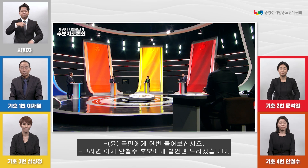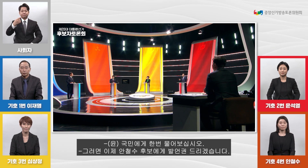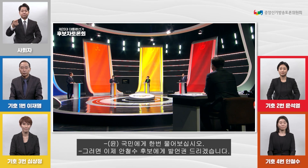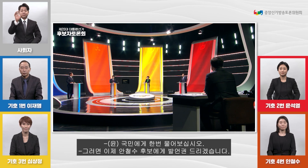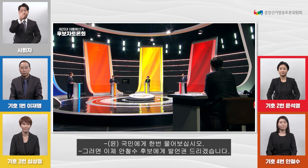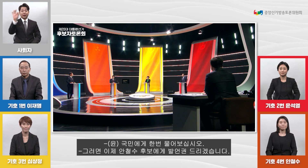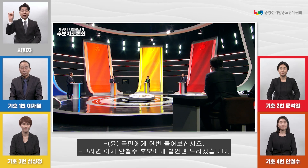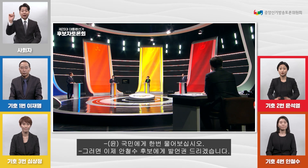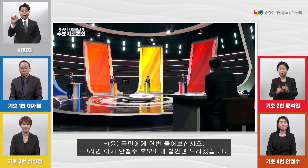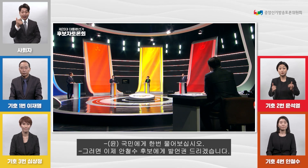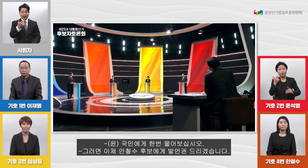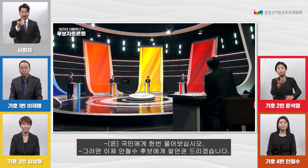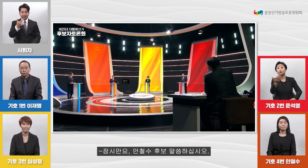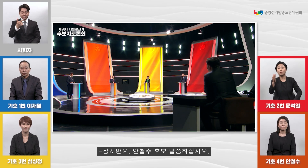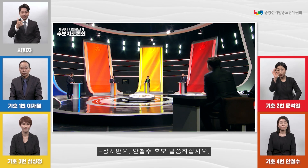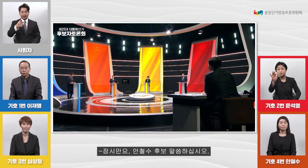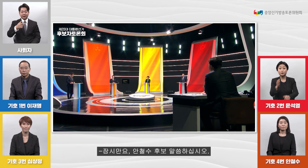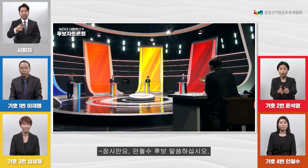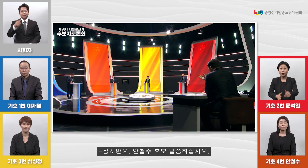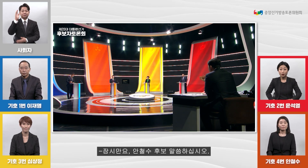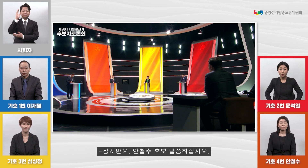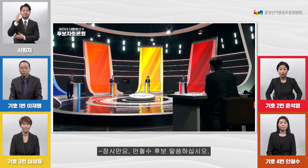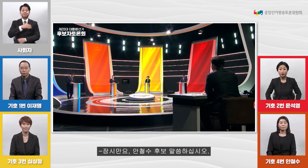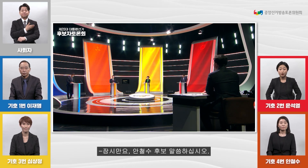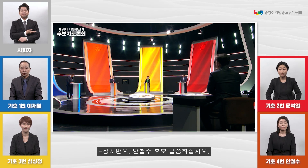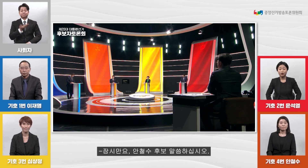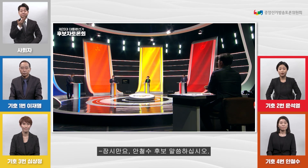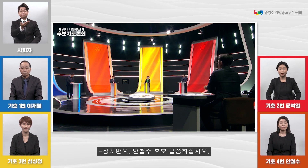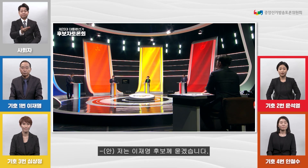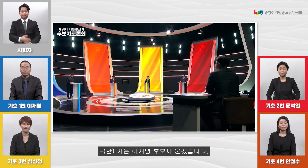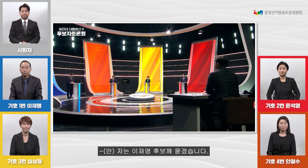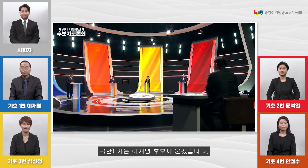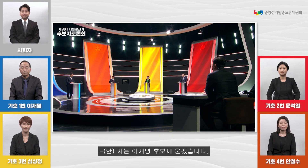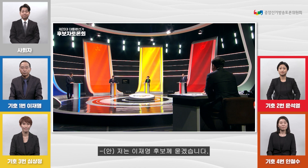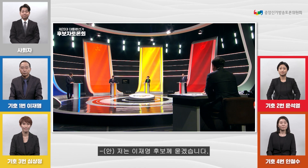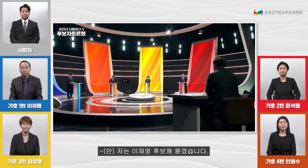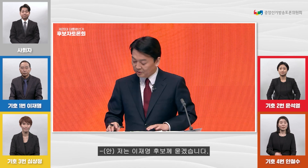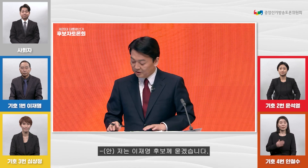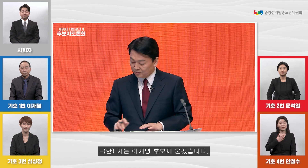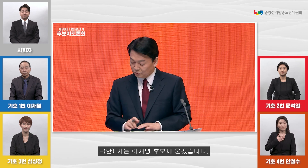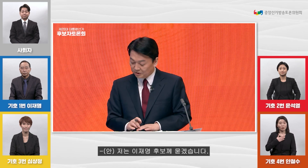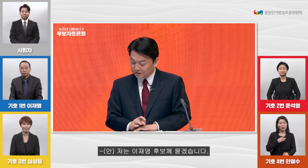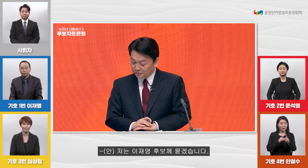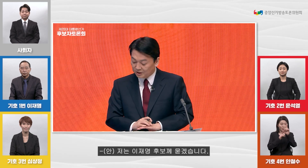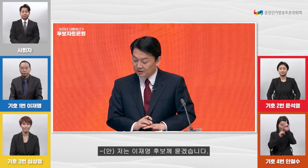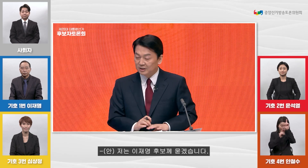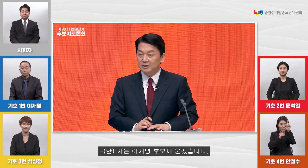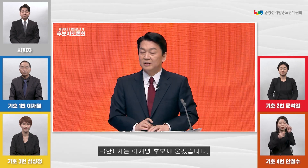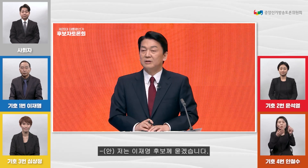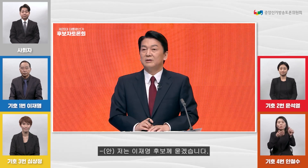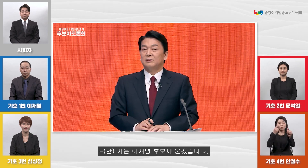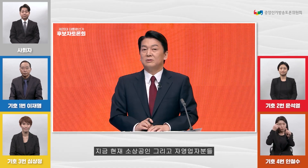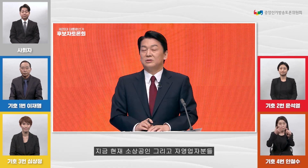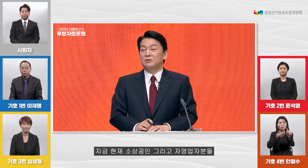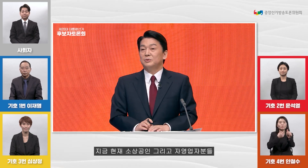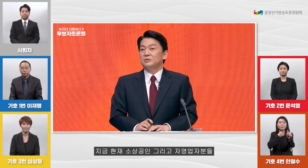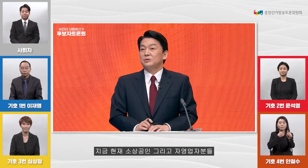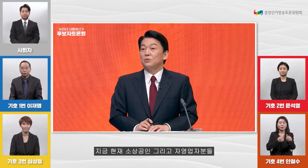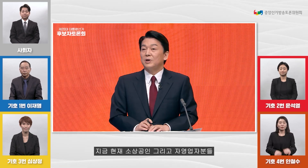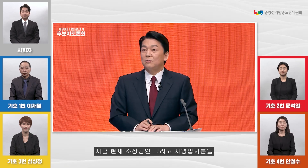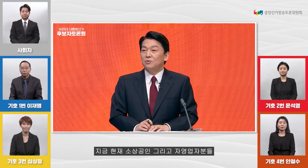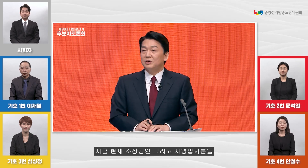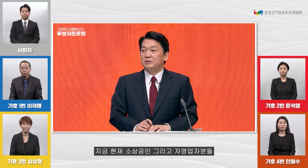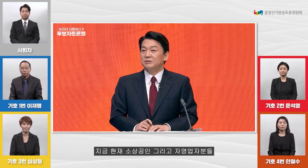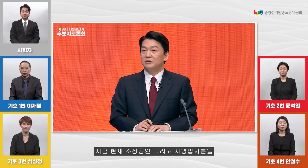후보에게 국민들에게 발언권 한번 드리겠습니다. 물어보십시오. 잠시만요. 네, 안철수 후보 말씀하십시오. 네, 저는 이재명 후보께 묻겠습니다. 지금